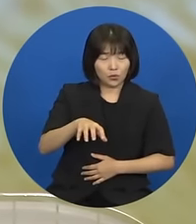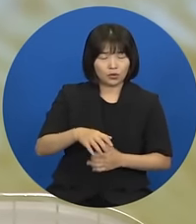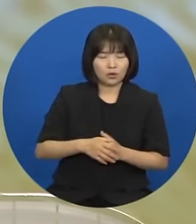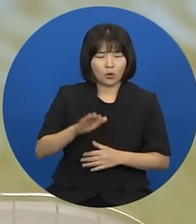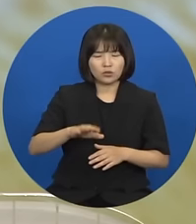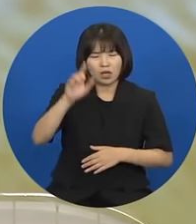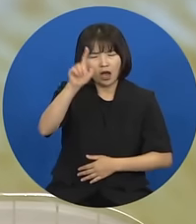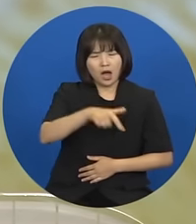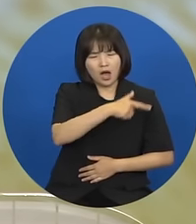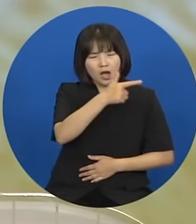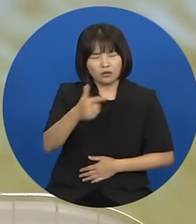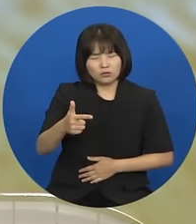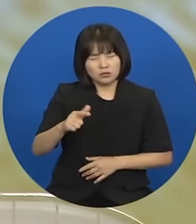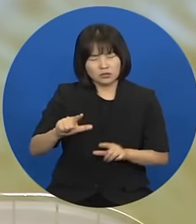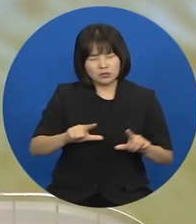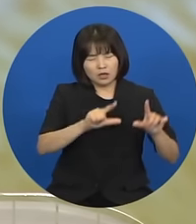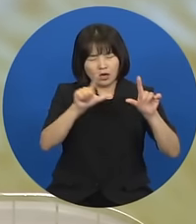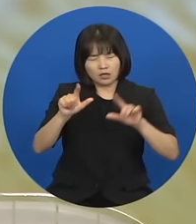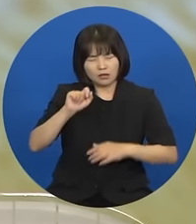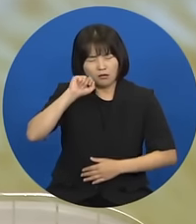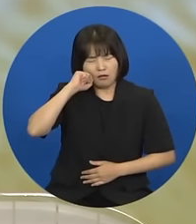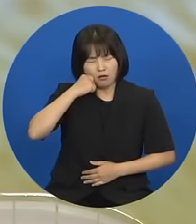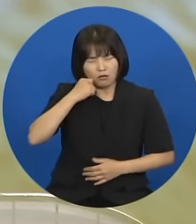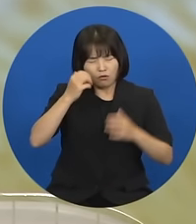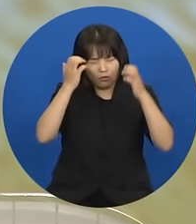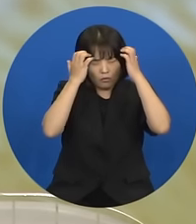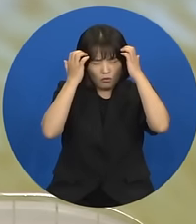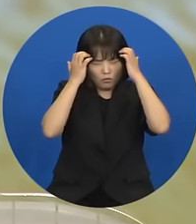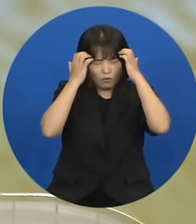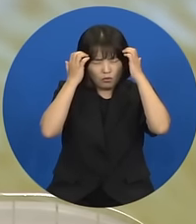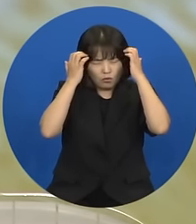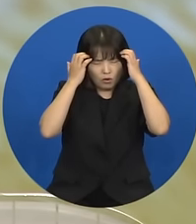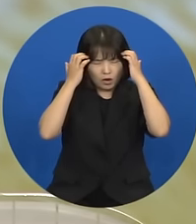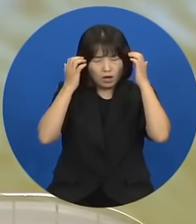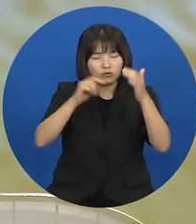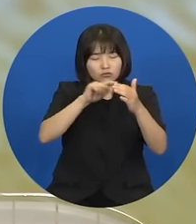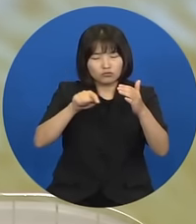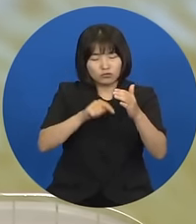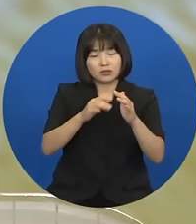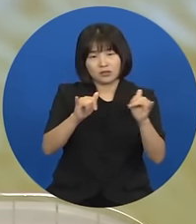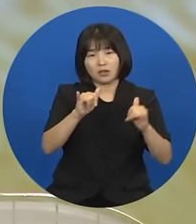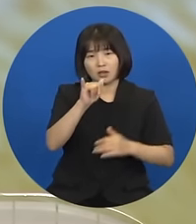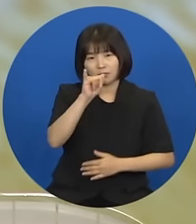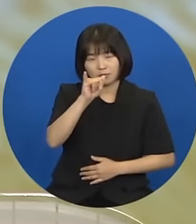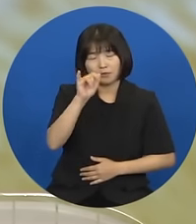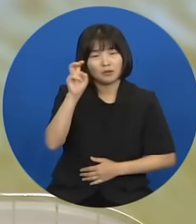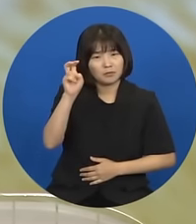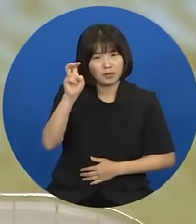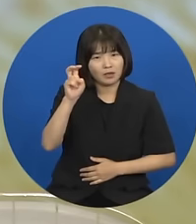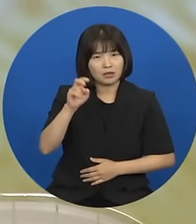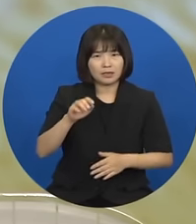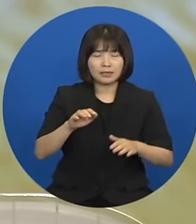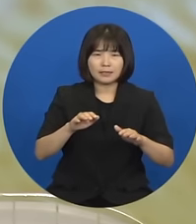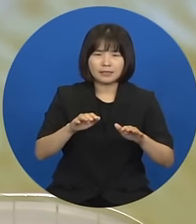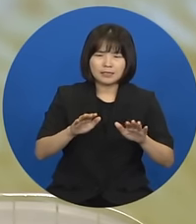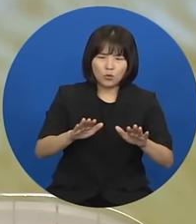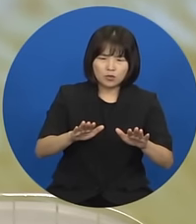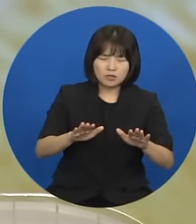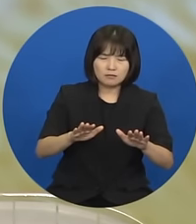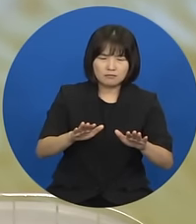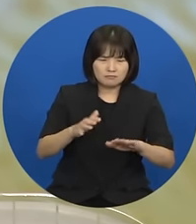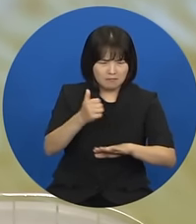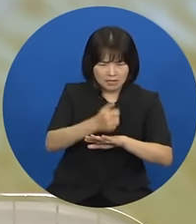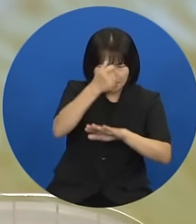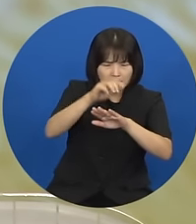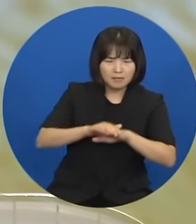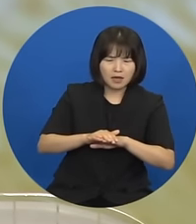하루를 견디기 어려운 고난 가운데 계시는 분이 있을 수 있습니다. 이번이 마지막 예배야. 나